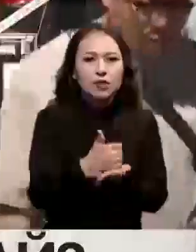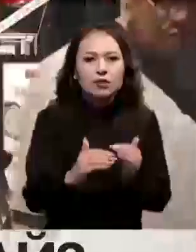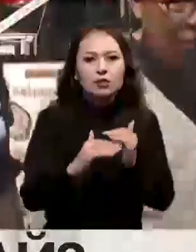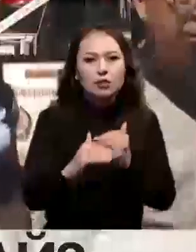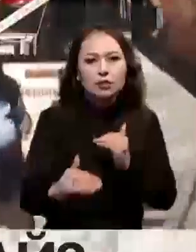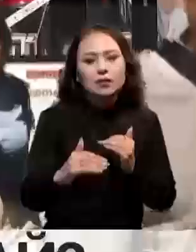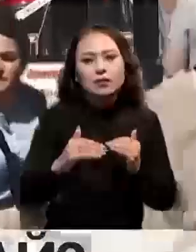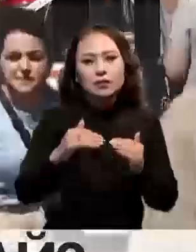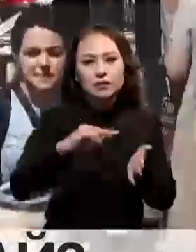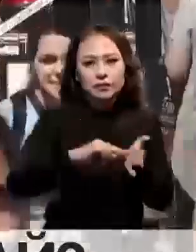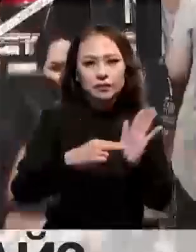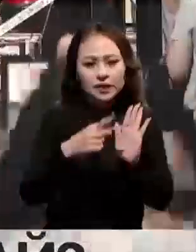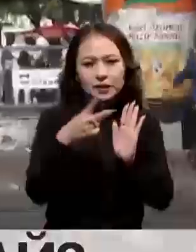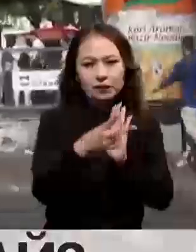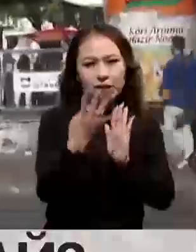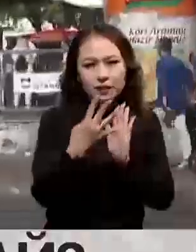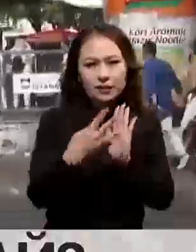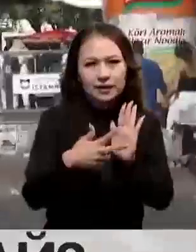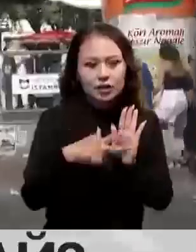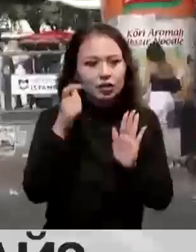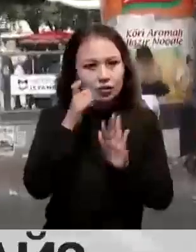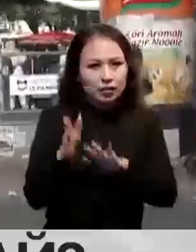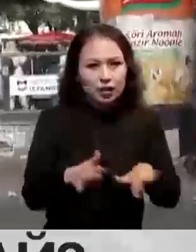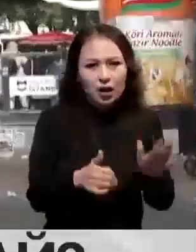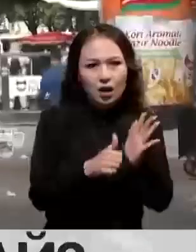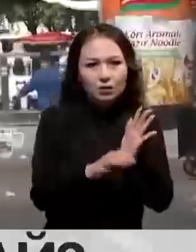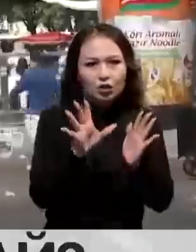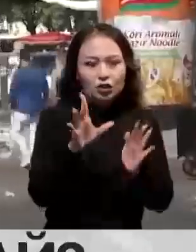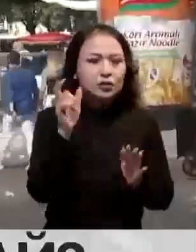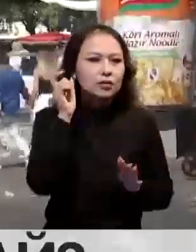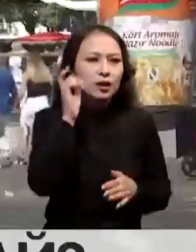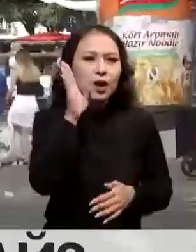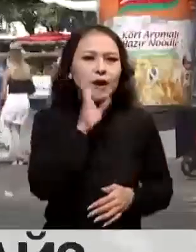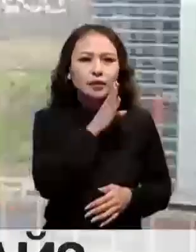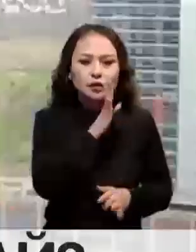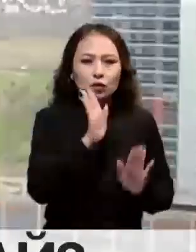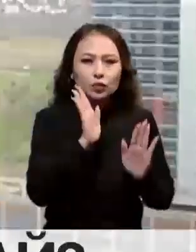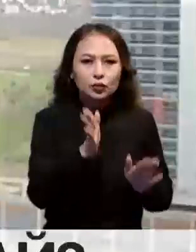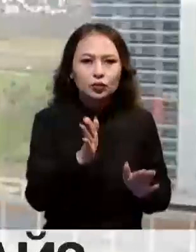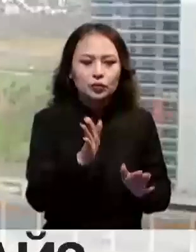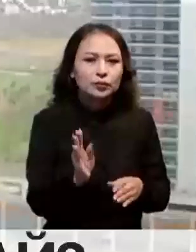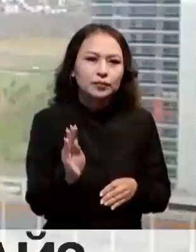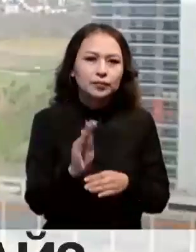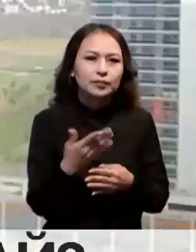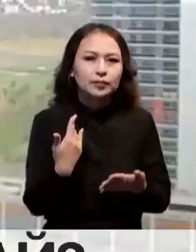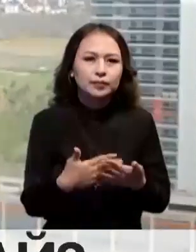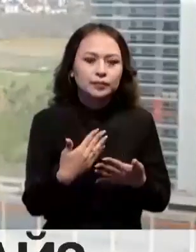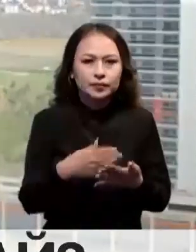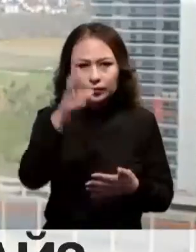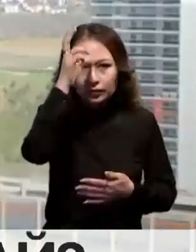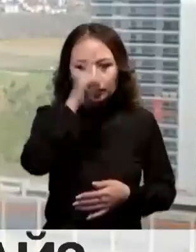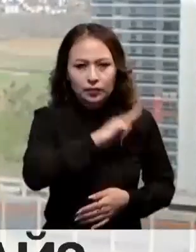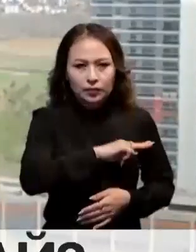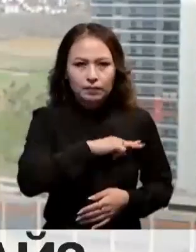жоспары бойынша 2048 жылдан кейін әйелдер 65 жастан кейін зейнетке шығады. Айта кеткен жөн, Түркияда жұмыс